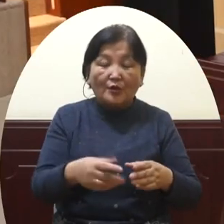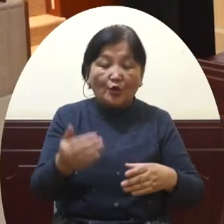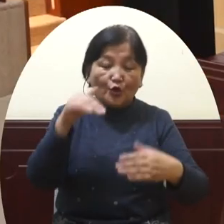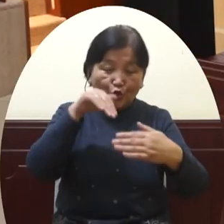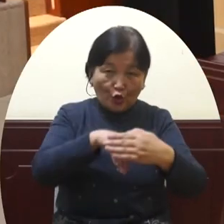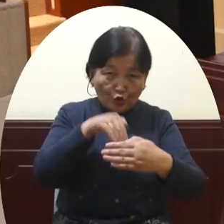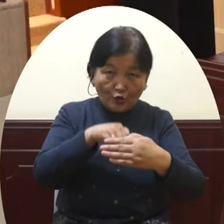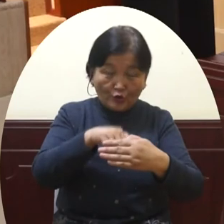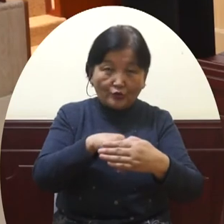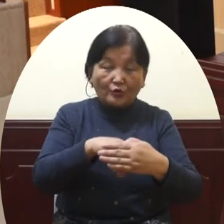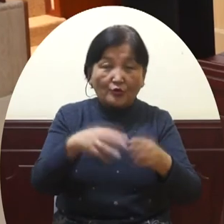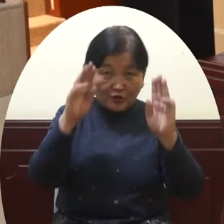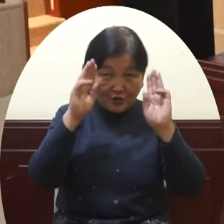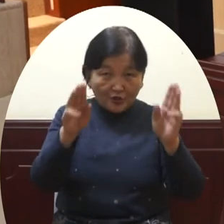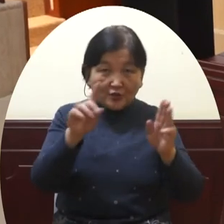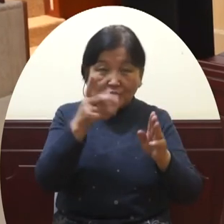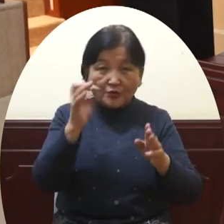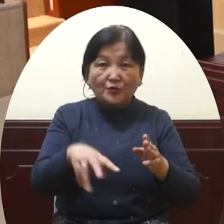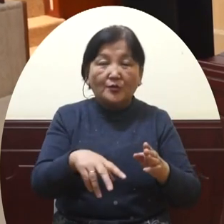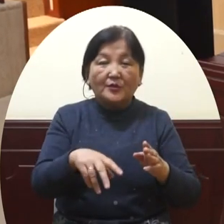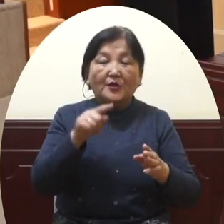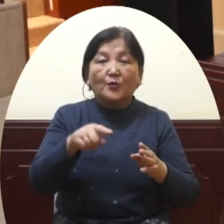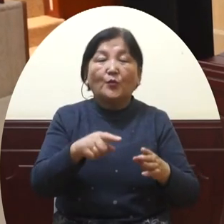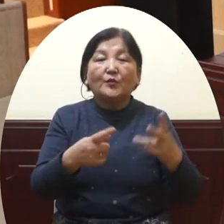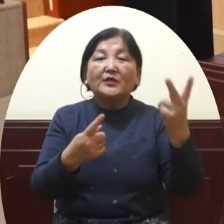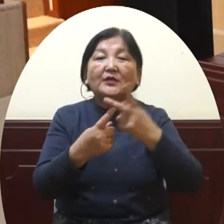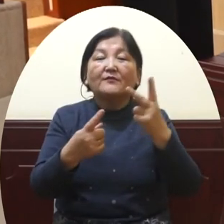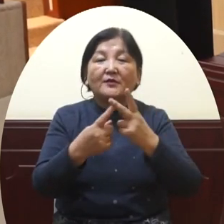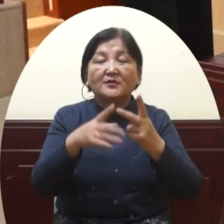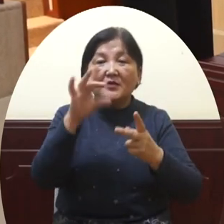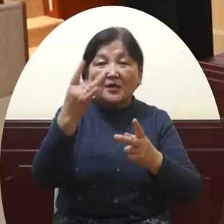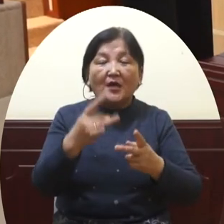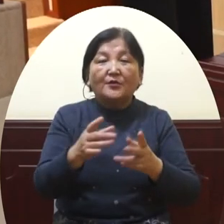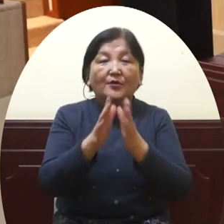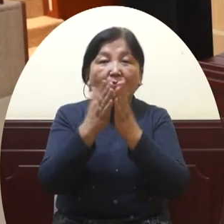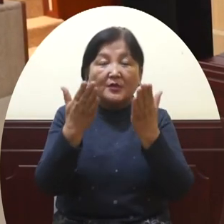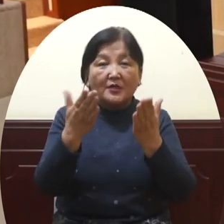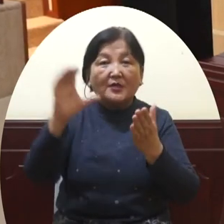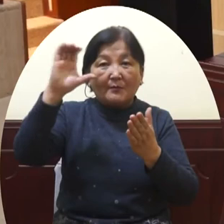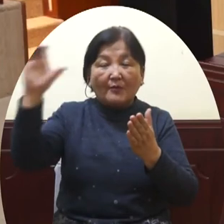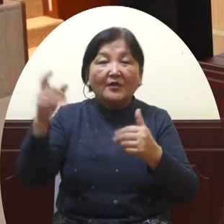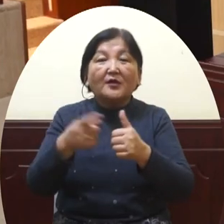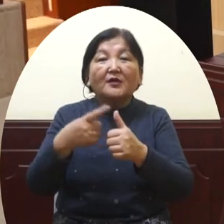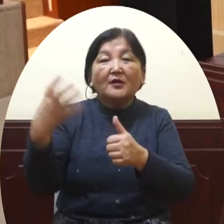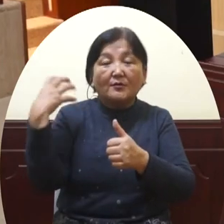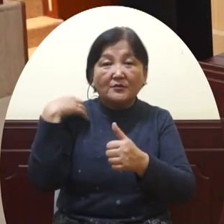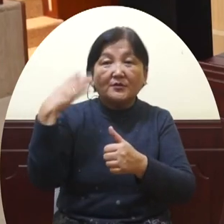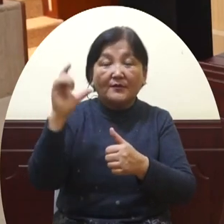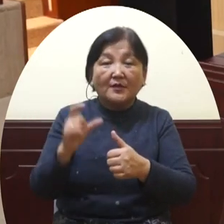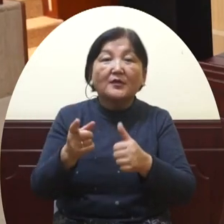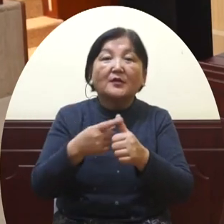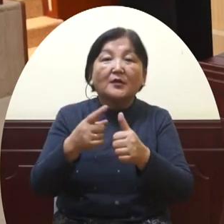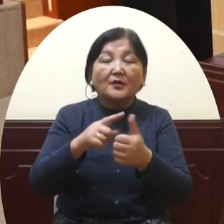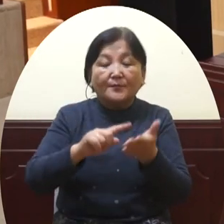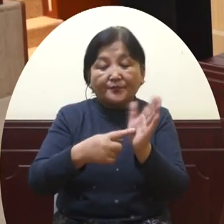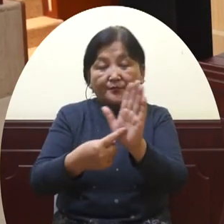тоо шийдэж болох, тэр эзэмшигчдийн нэл тод болгох тухай асуудал болж хол. Тий. А бид нэр Facebook зөвхөрөөрөхтэй